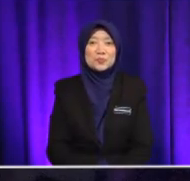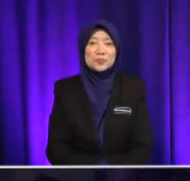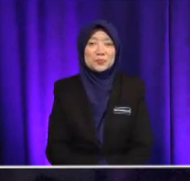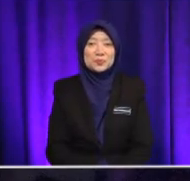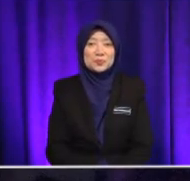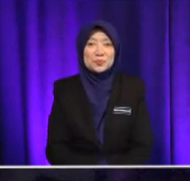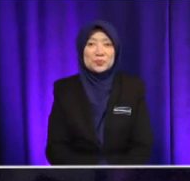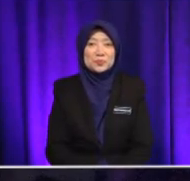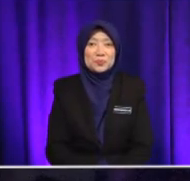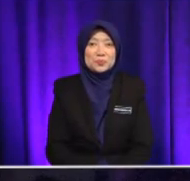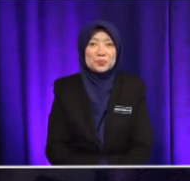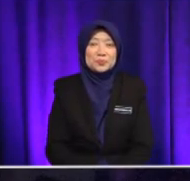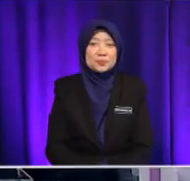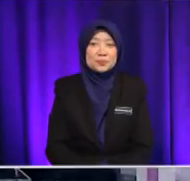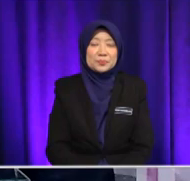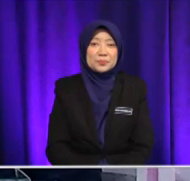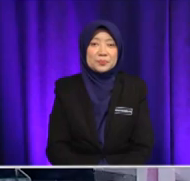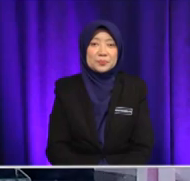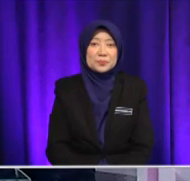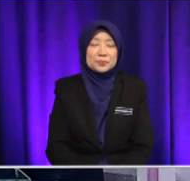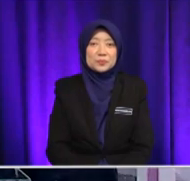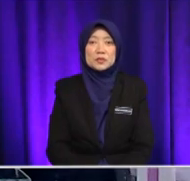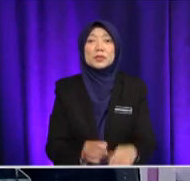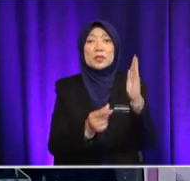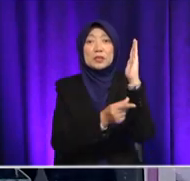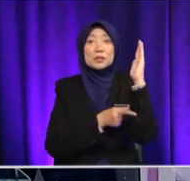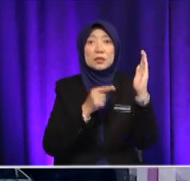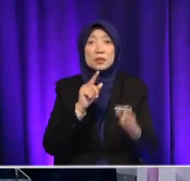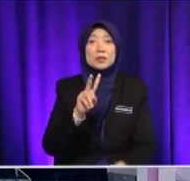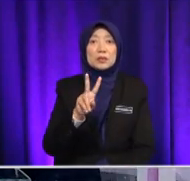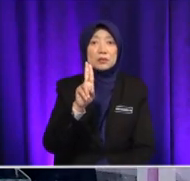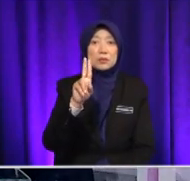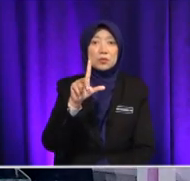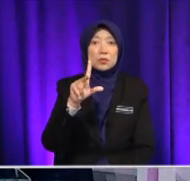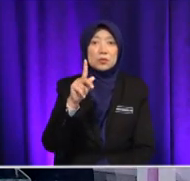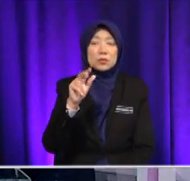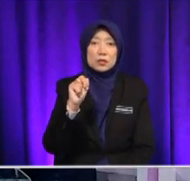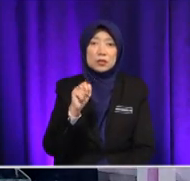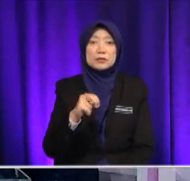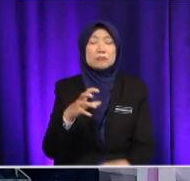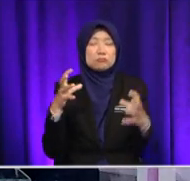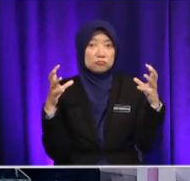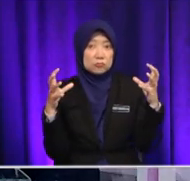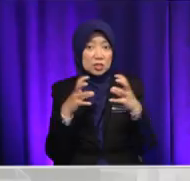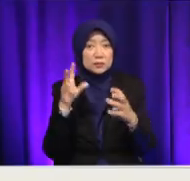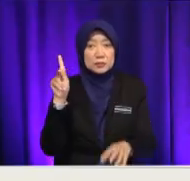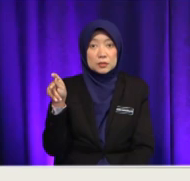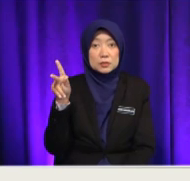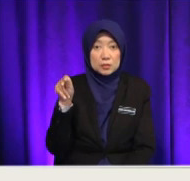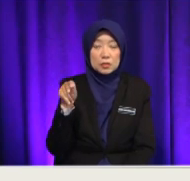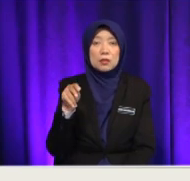ibu. Okey. Okey, so kita tengok getah terbulkan. Okey, dia keras dan lebih kenyal. Tahan terhadap